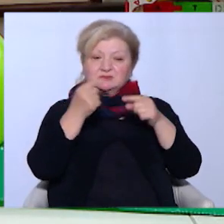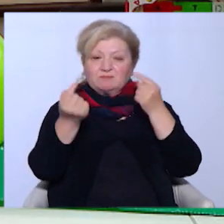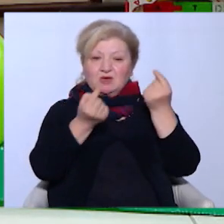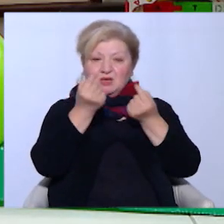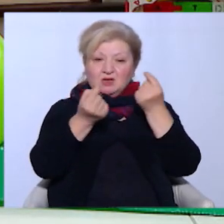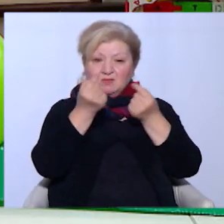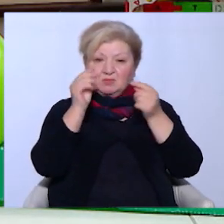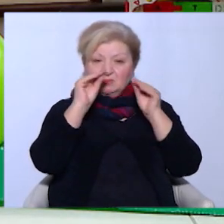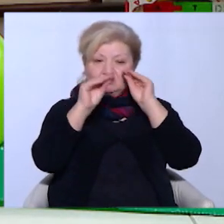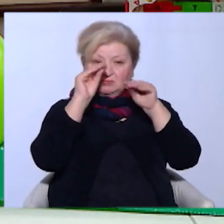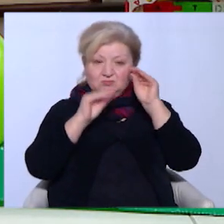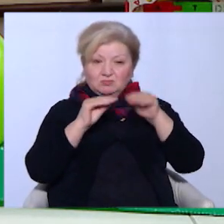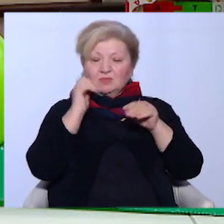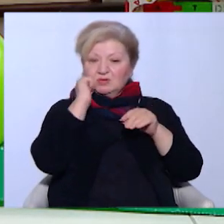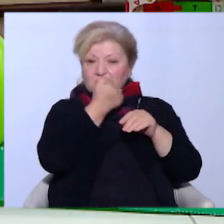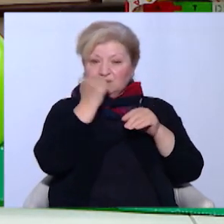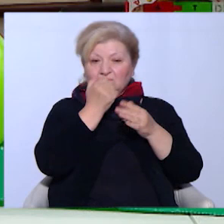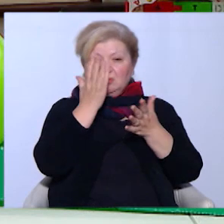და იგივე ელემენტის ატომებისაგან